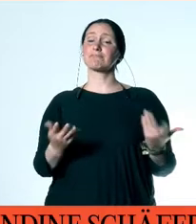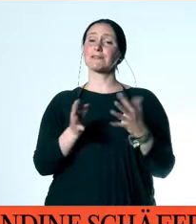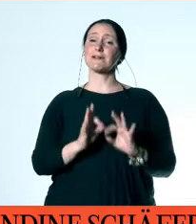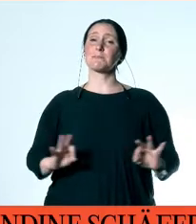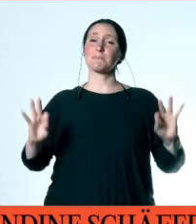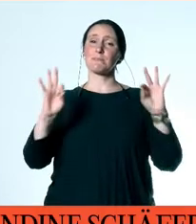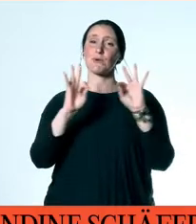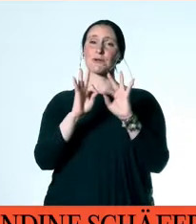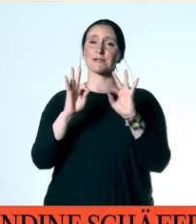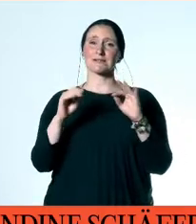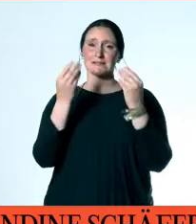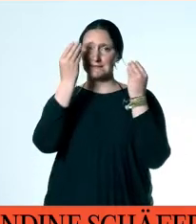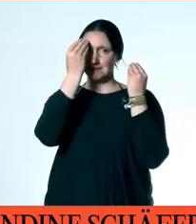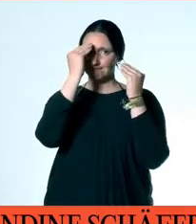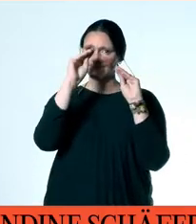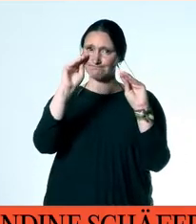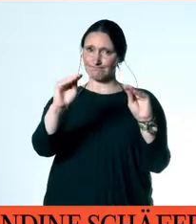Aktionen. Es ist ganz wichtig,